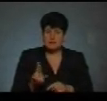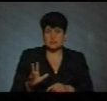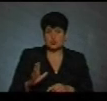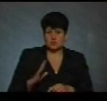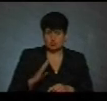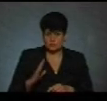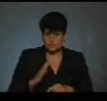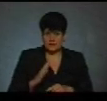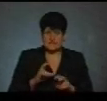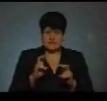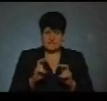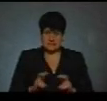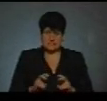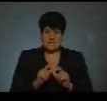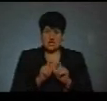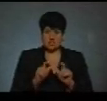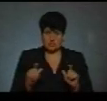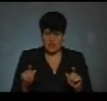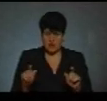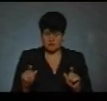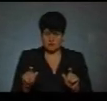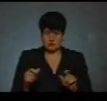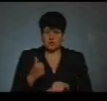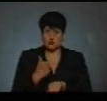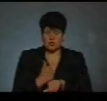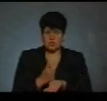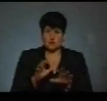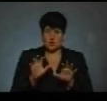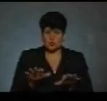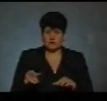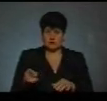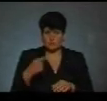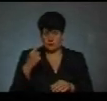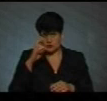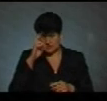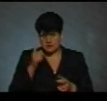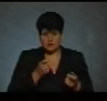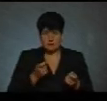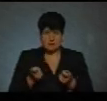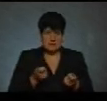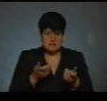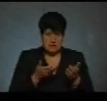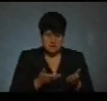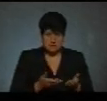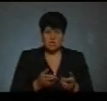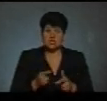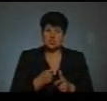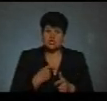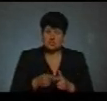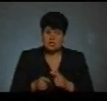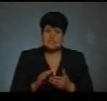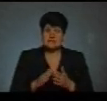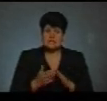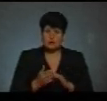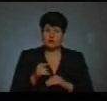відбувалося засідання штабу на чолі, власне, з головою Тернопільської обласної державної адміністрації. Чи станом на